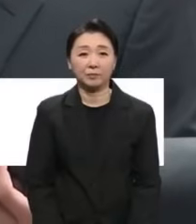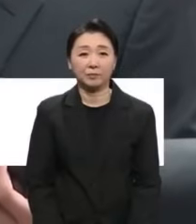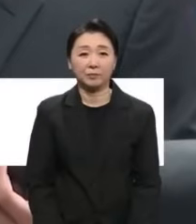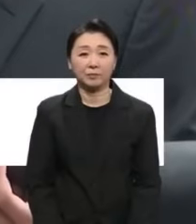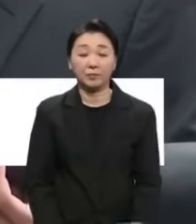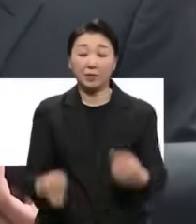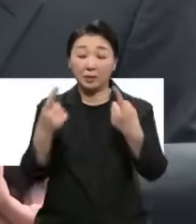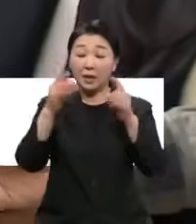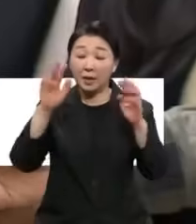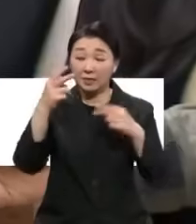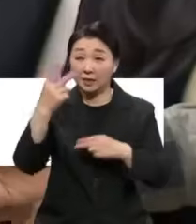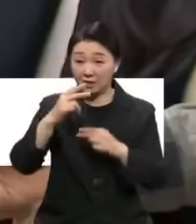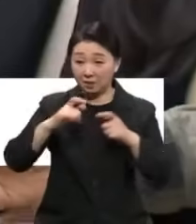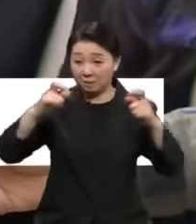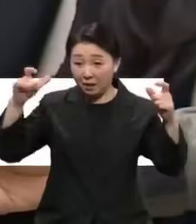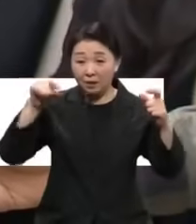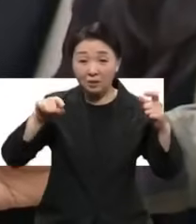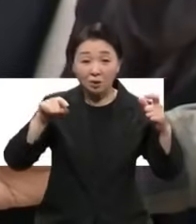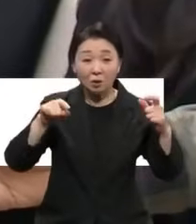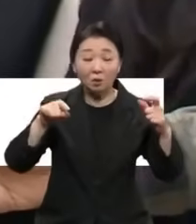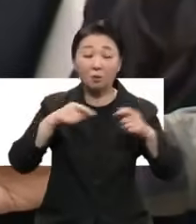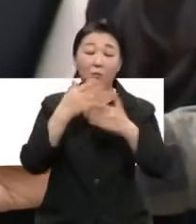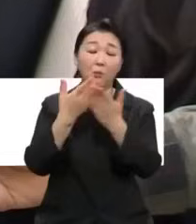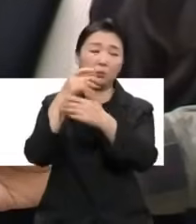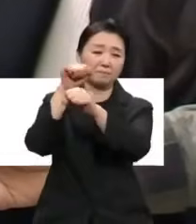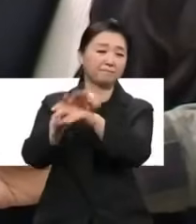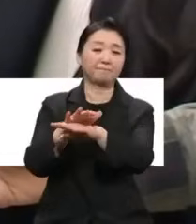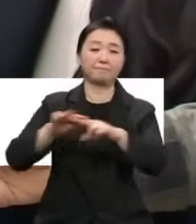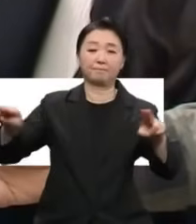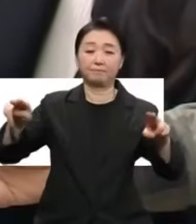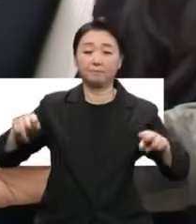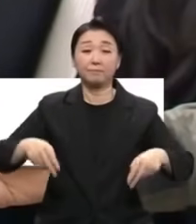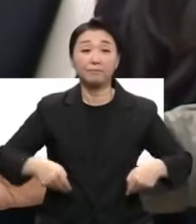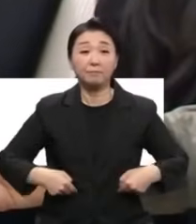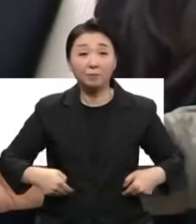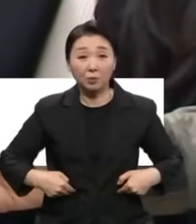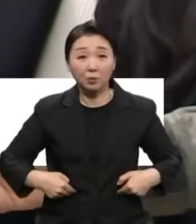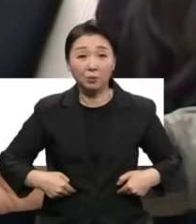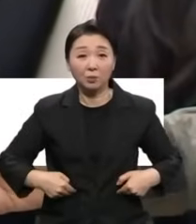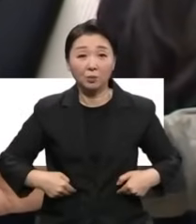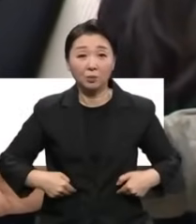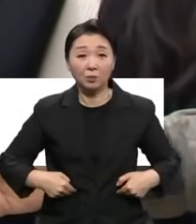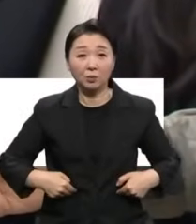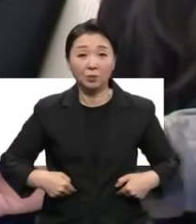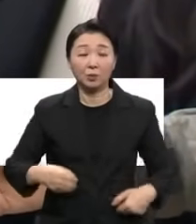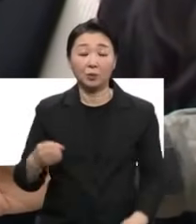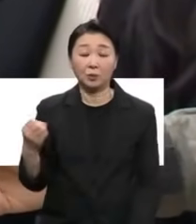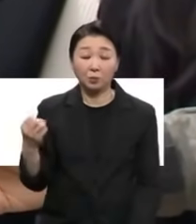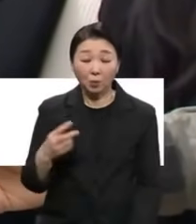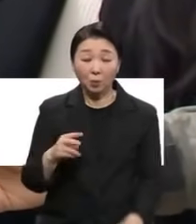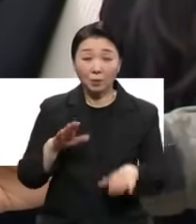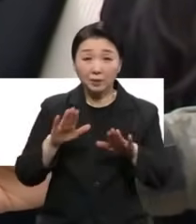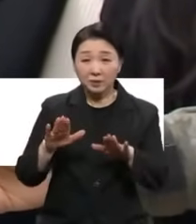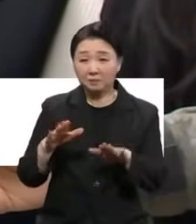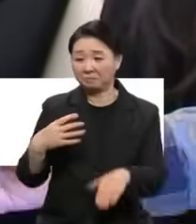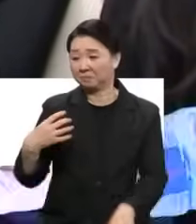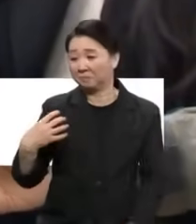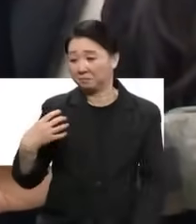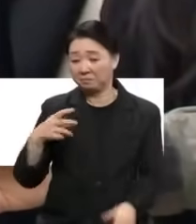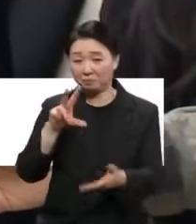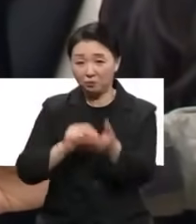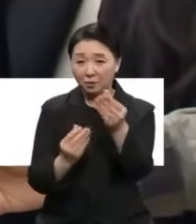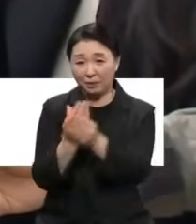증원 2,000명, 그거 전면 백지화하고 기본적으로 이 사태의 책임자들에